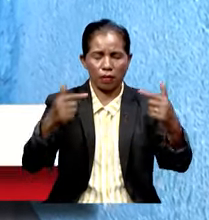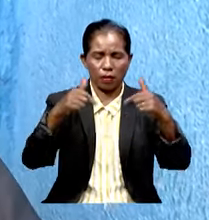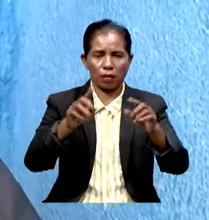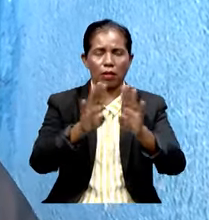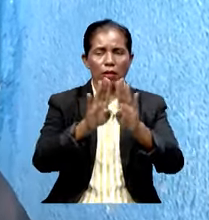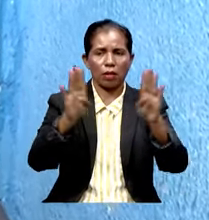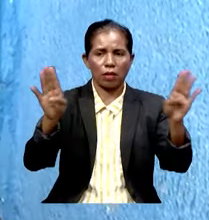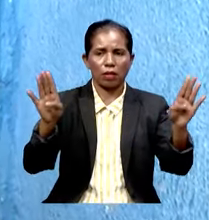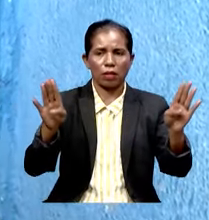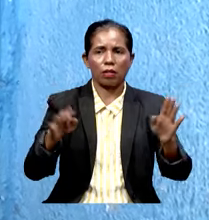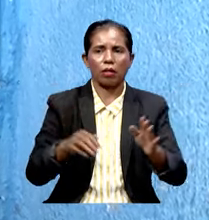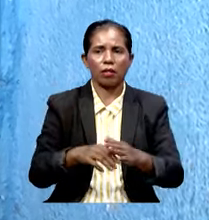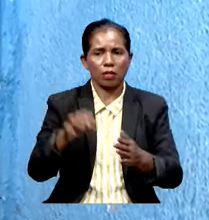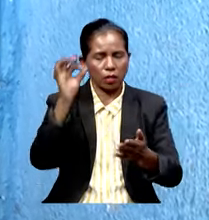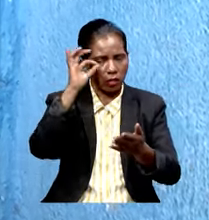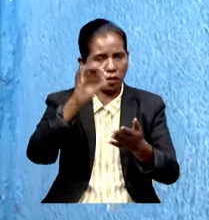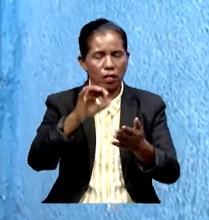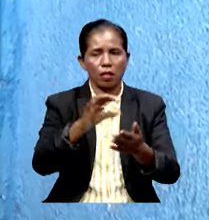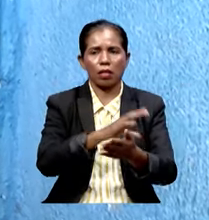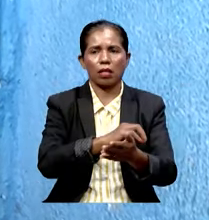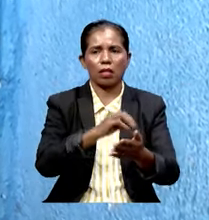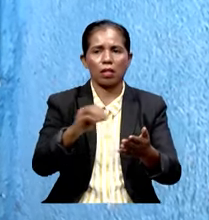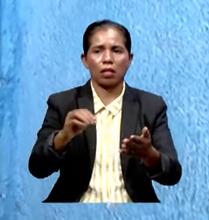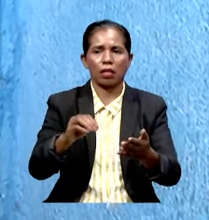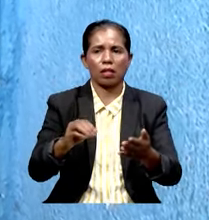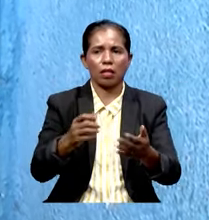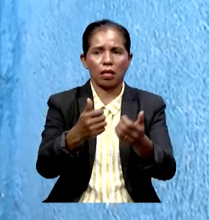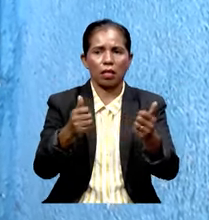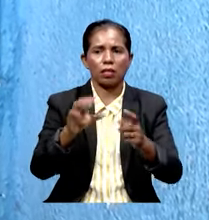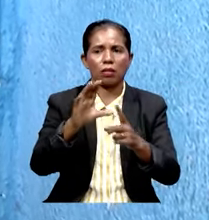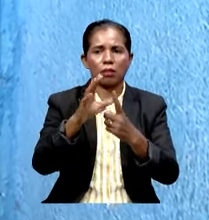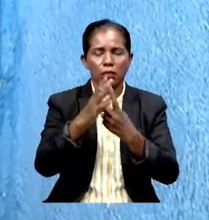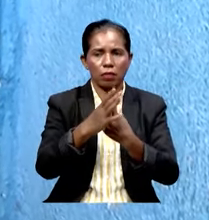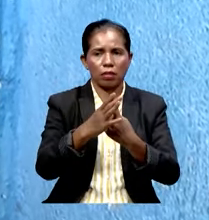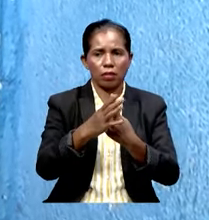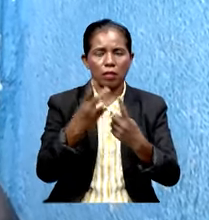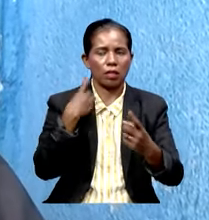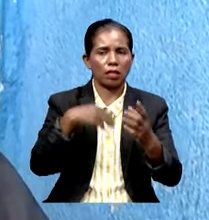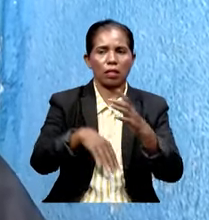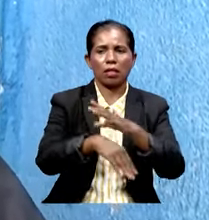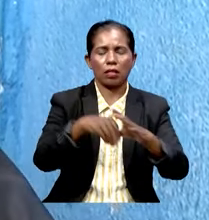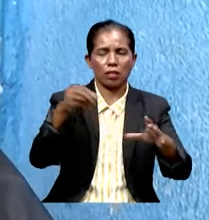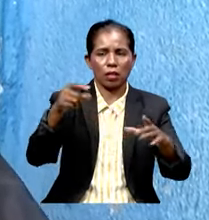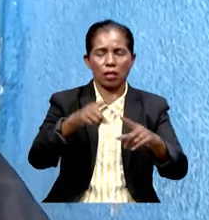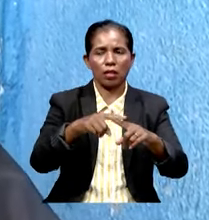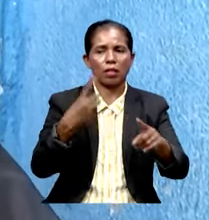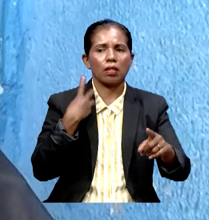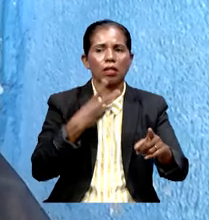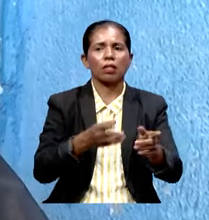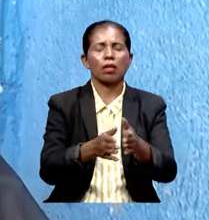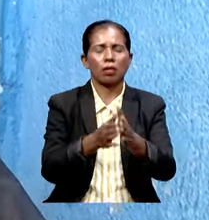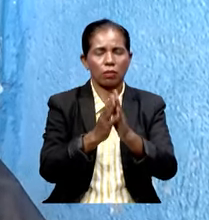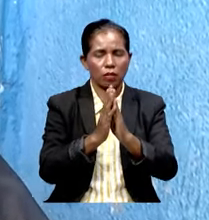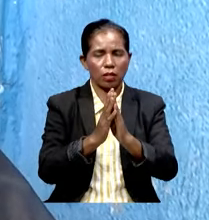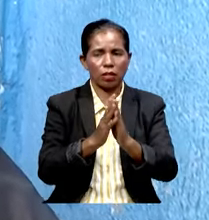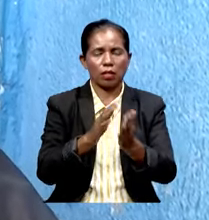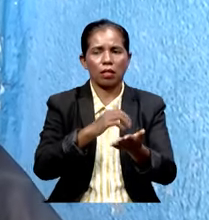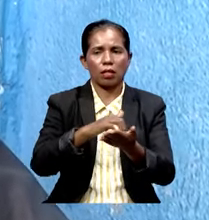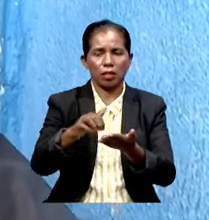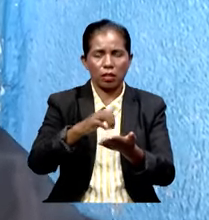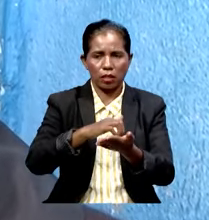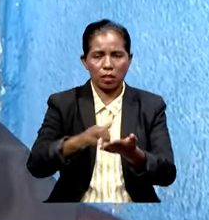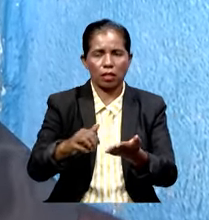loketia sekretari estado obras sekretari estado arti kultura nia moru nene ita hasai. Nomos ita husu lisensa ba ya agraria para